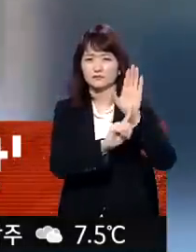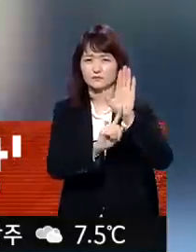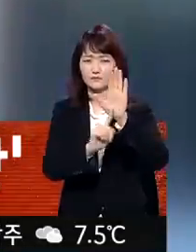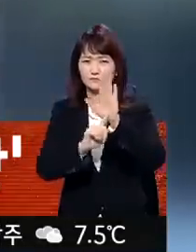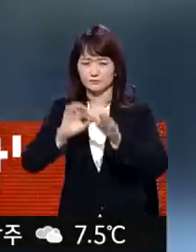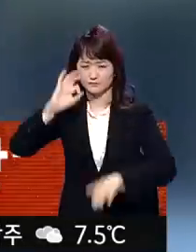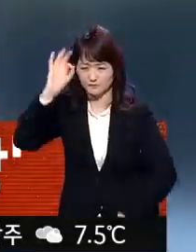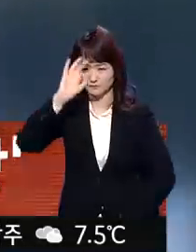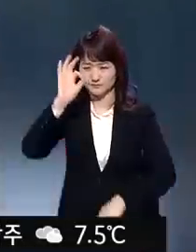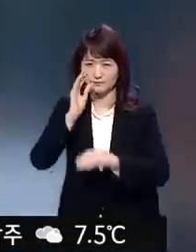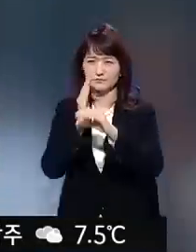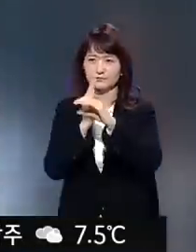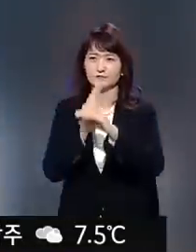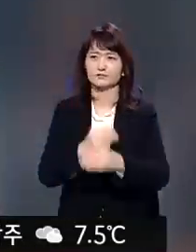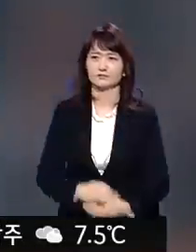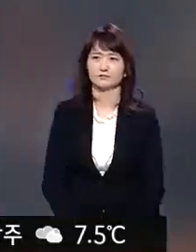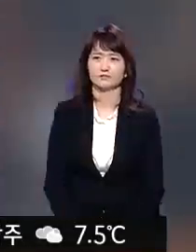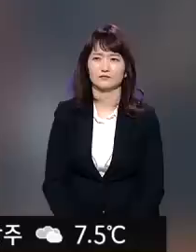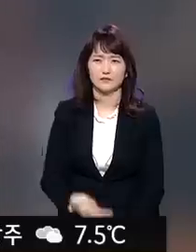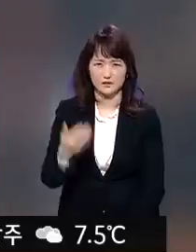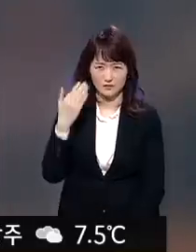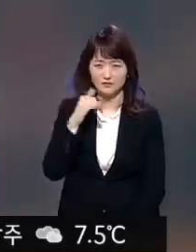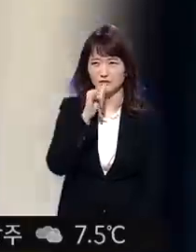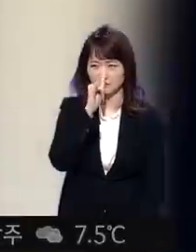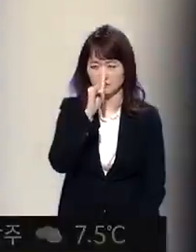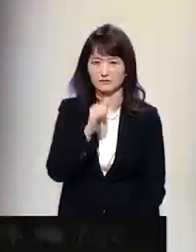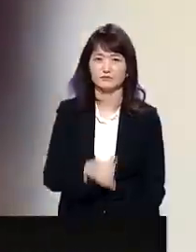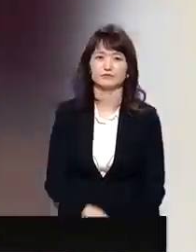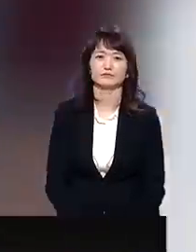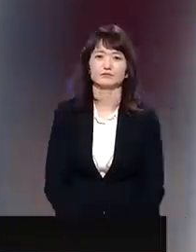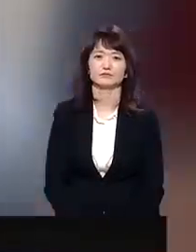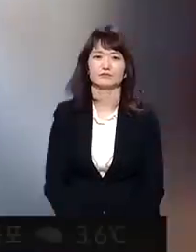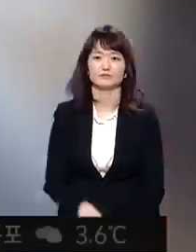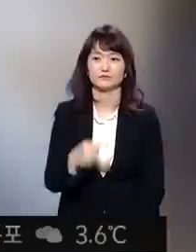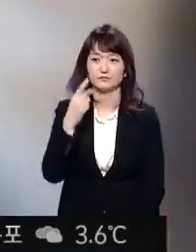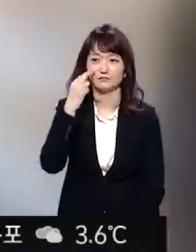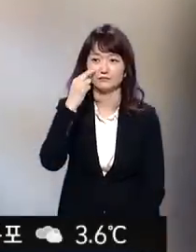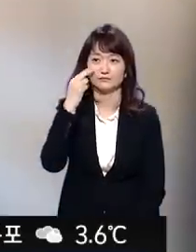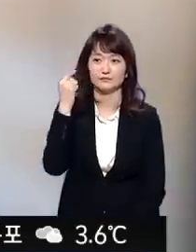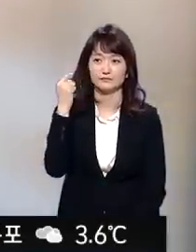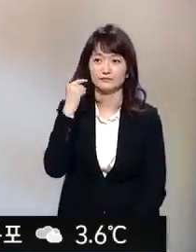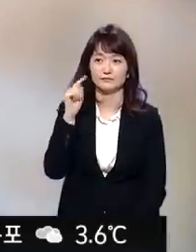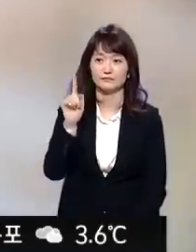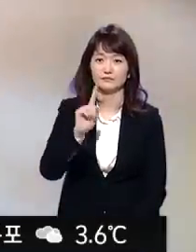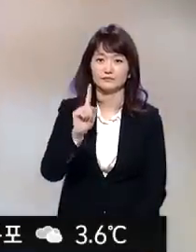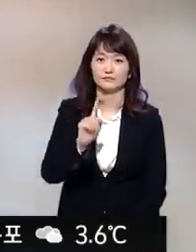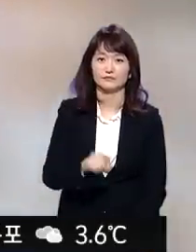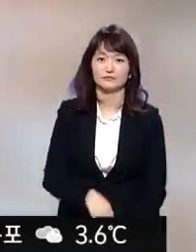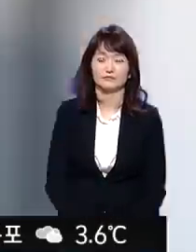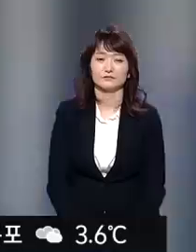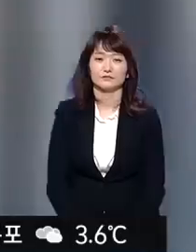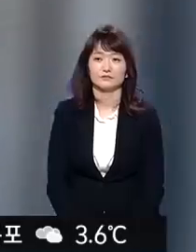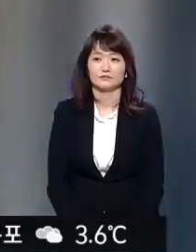합니다. 아, 여러 번 저런 일이 있었나 보네요. 자, 다음은 미국으로 가보시죠.